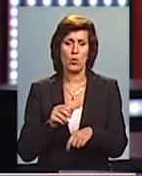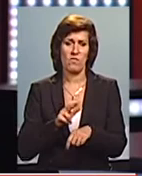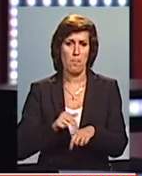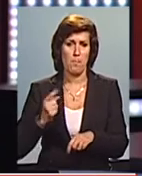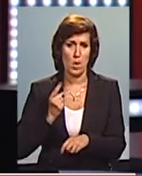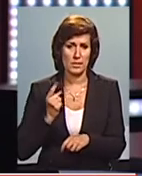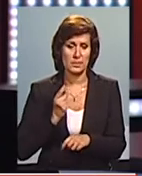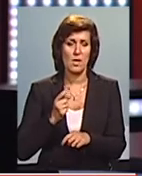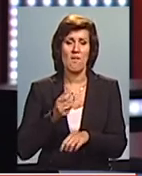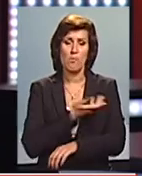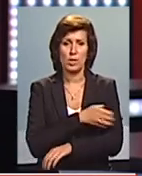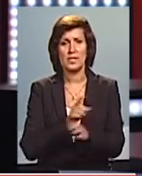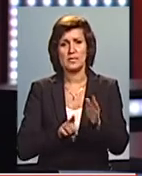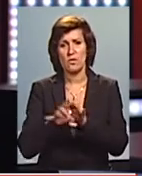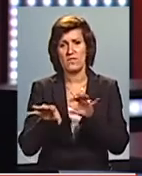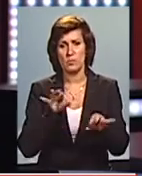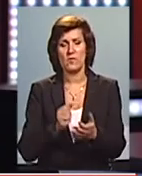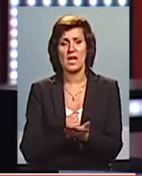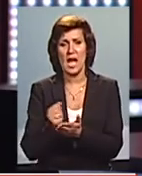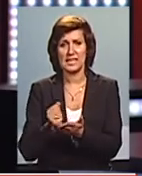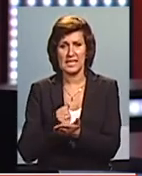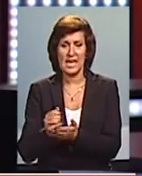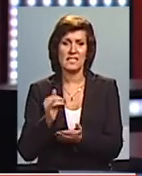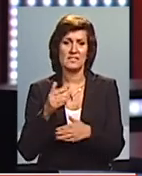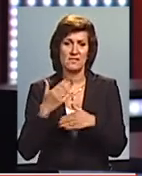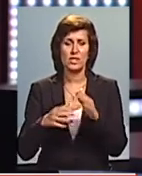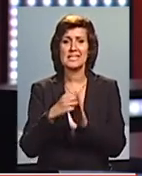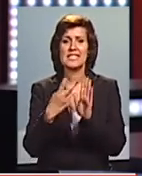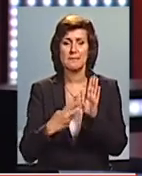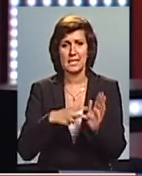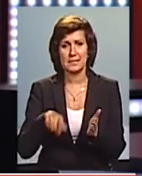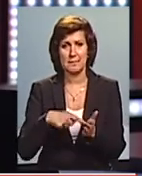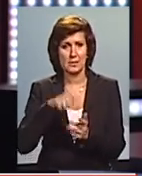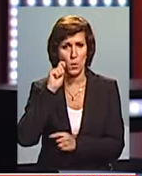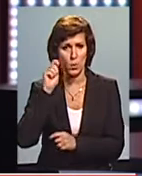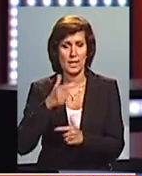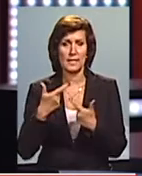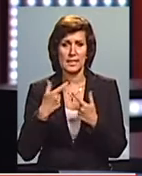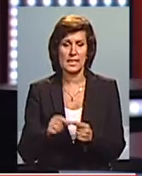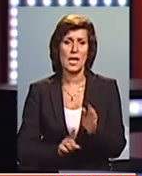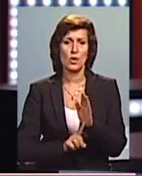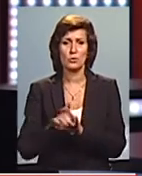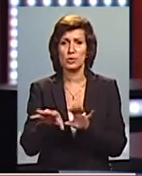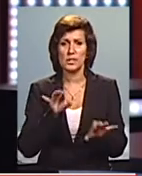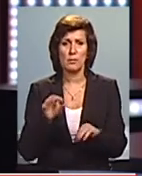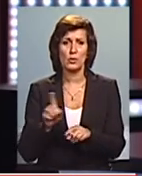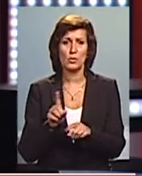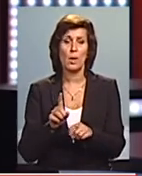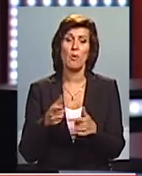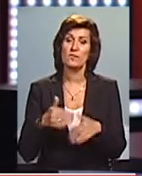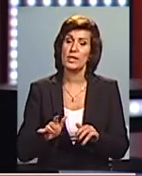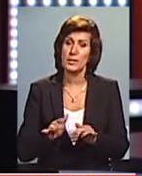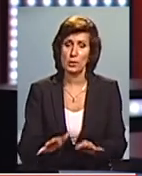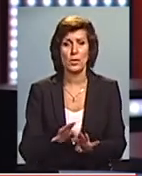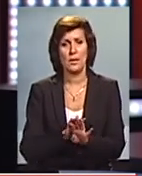поліцію. У Полтаві стартував відбір кандидатів, і це вже 17-те місто України, де розпочали набір або вже